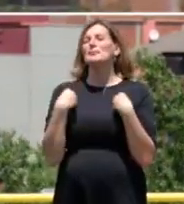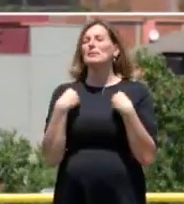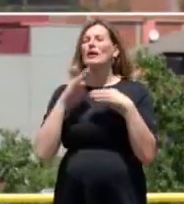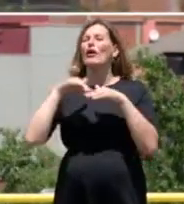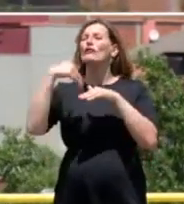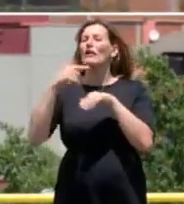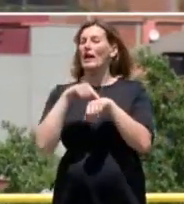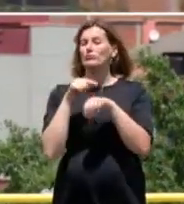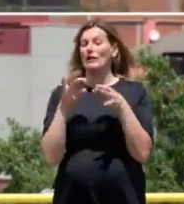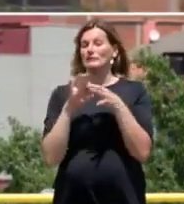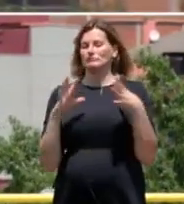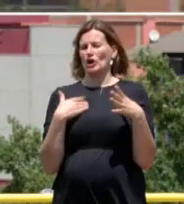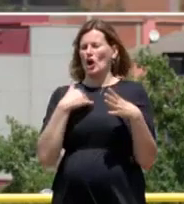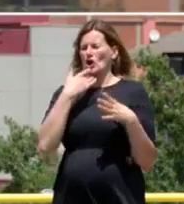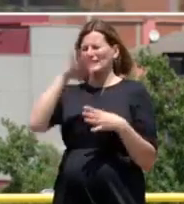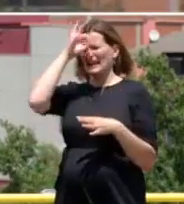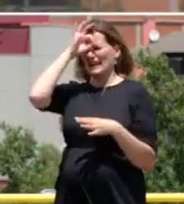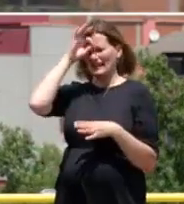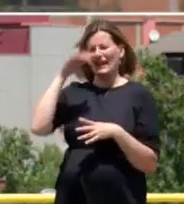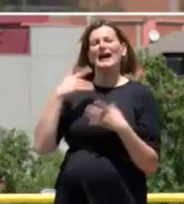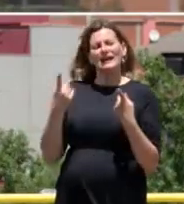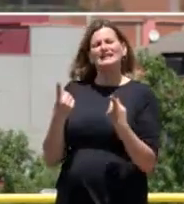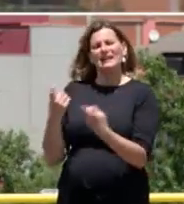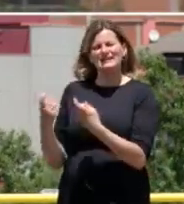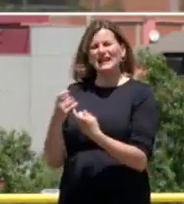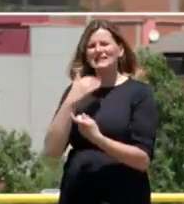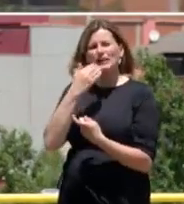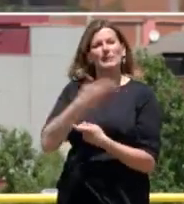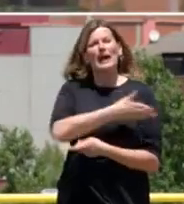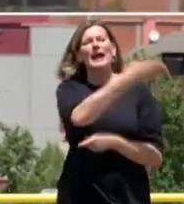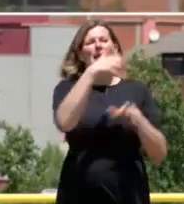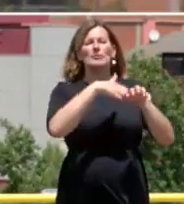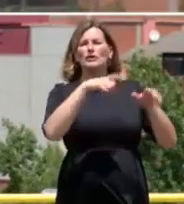Jo crec que un moment com l'actual necessita saber què és el que viu la majoria de la població.